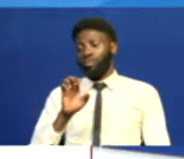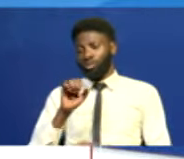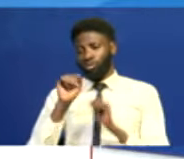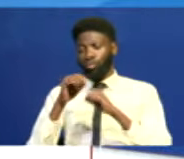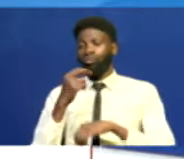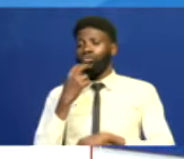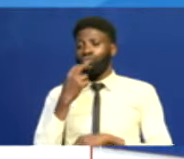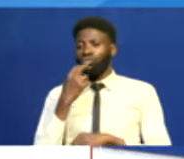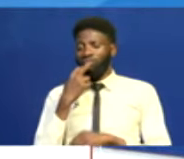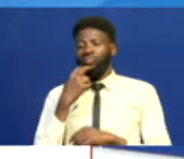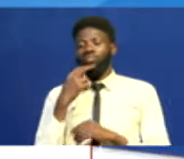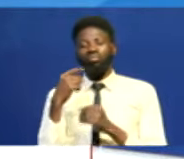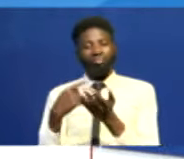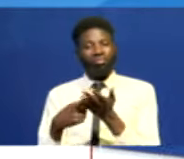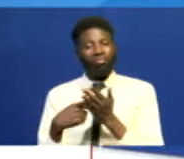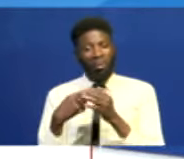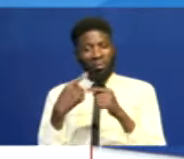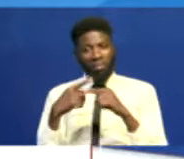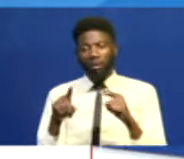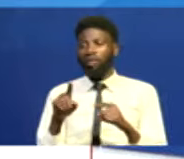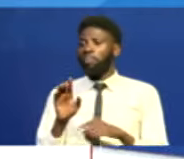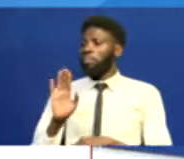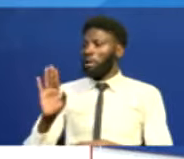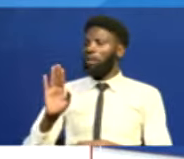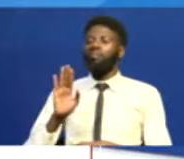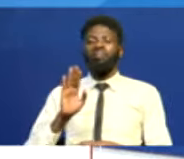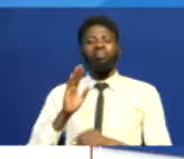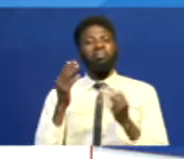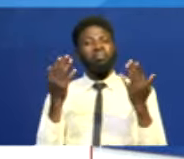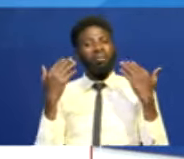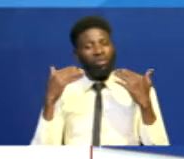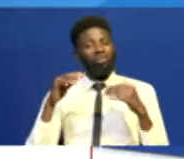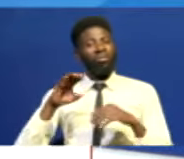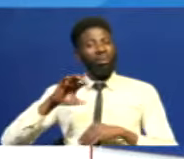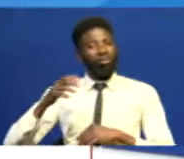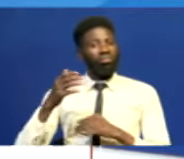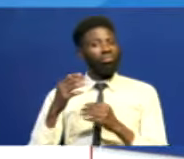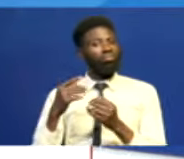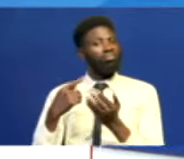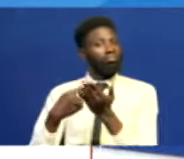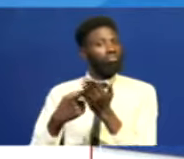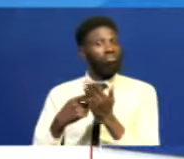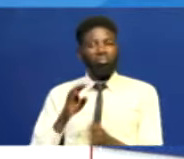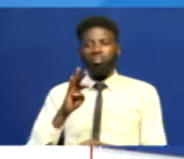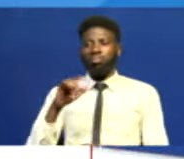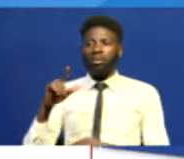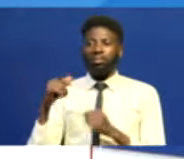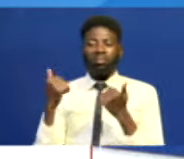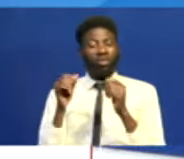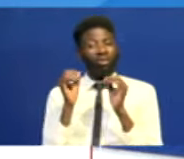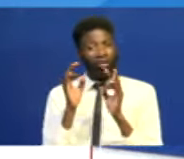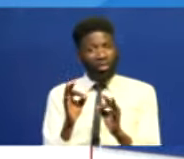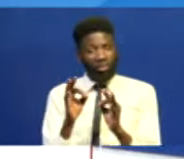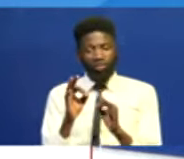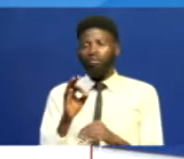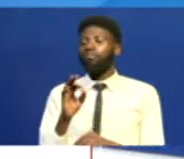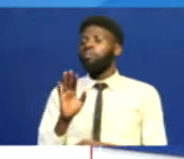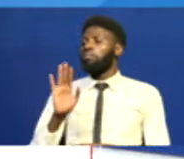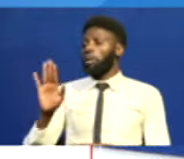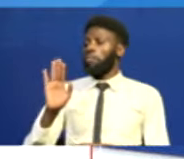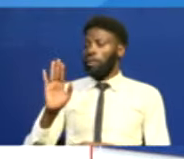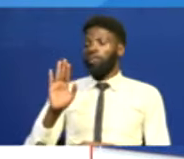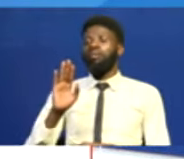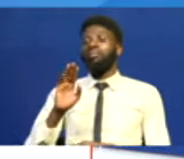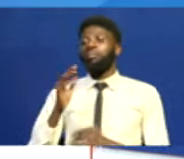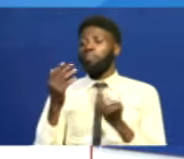Mwangaza haijawasilishwa katika bunge la kaunti ya Meru. Iwapo hoja dhidi ya Kawira itawasilishwa bungeni, hii